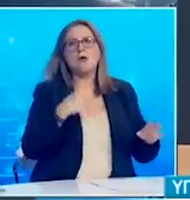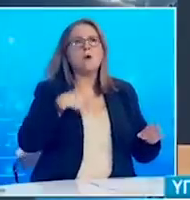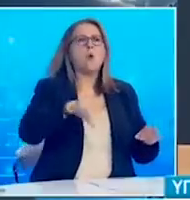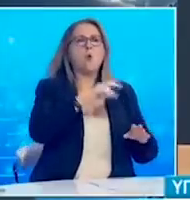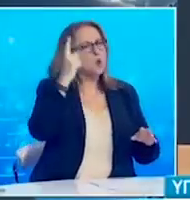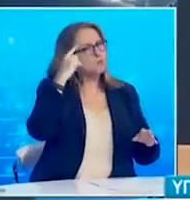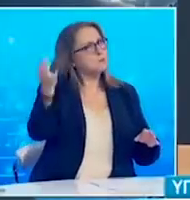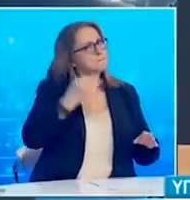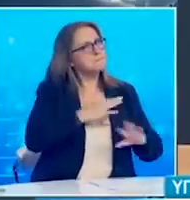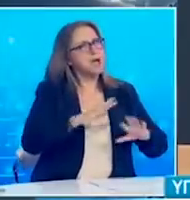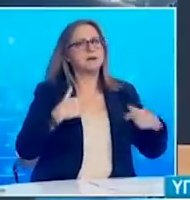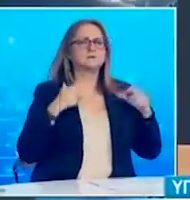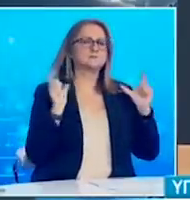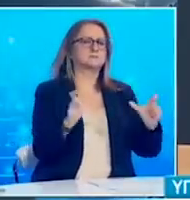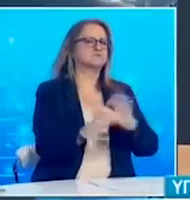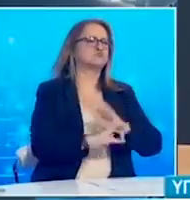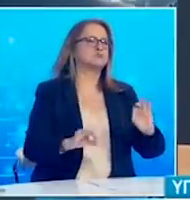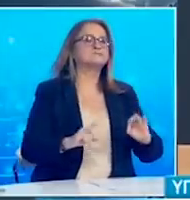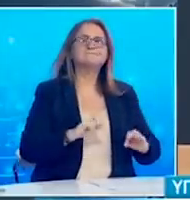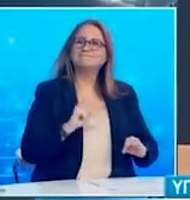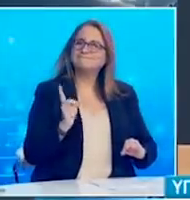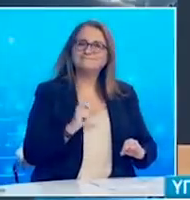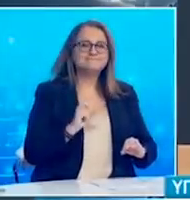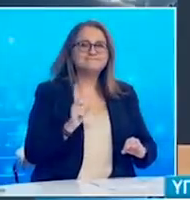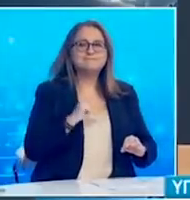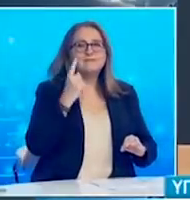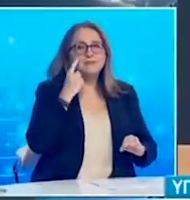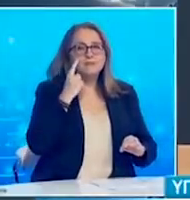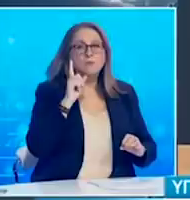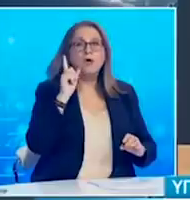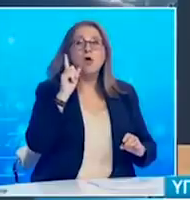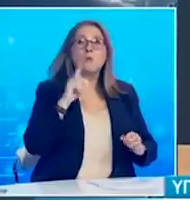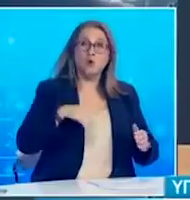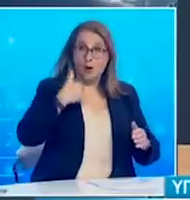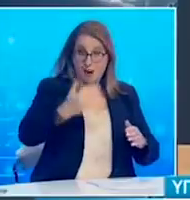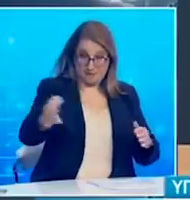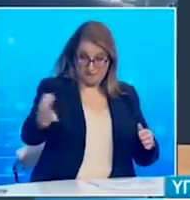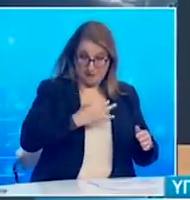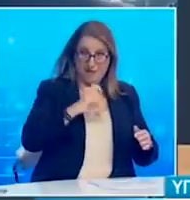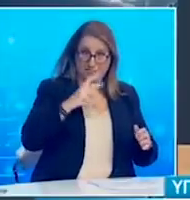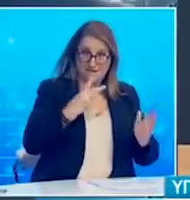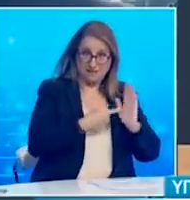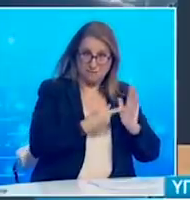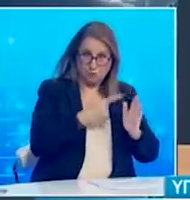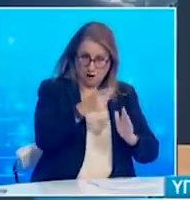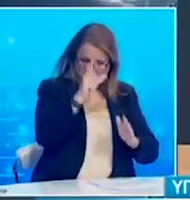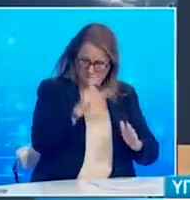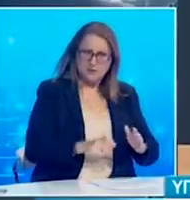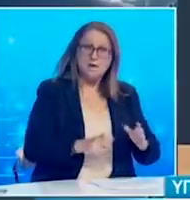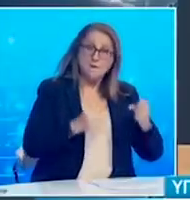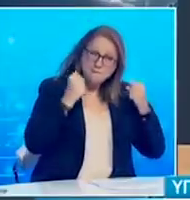λόγια, η επαναμόλυνση δεν φαίνεται να συνοδεύεται από βαρύτερες κλινικές εικόνες. Αυτό μας δημιουργεί